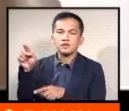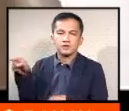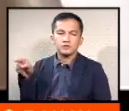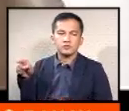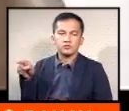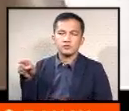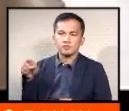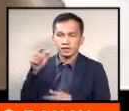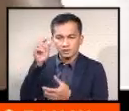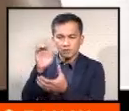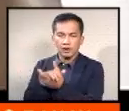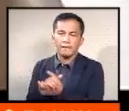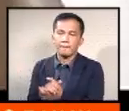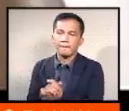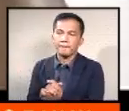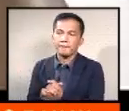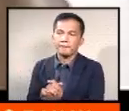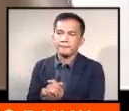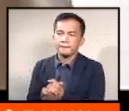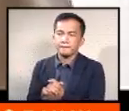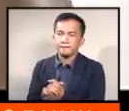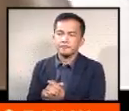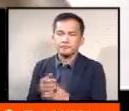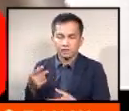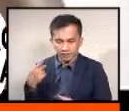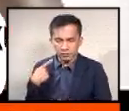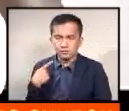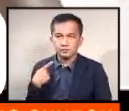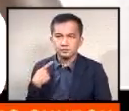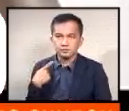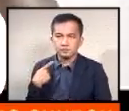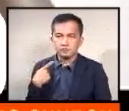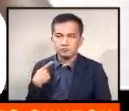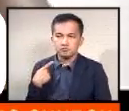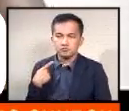yung mag-asawa na magkaroon ng